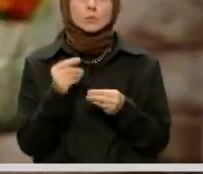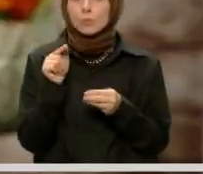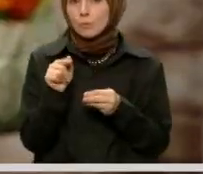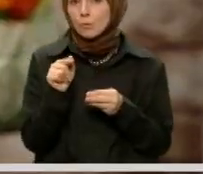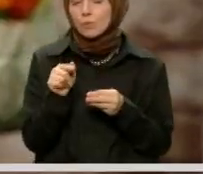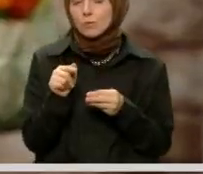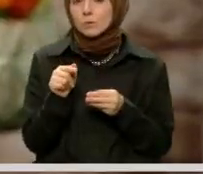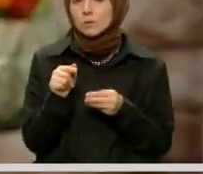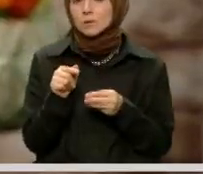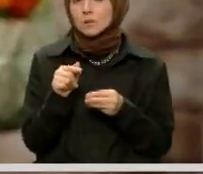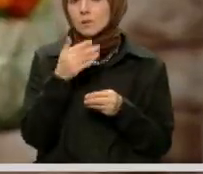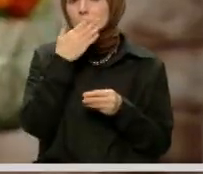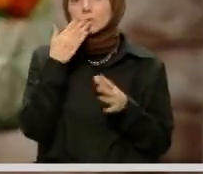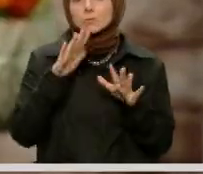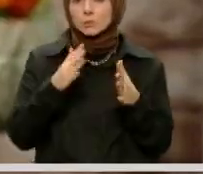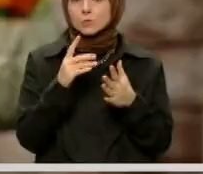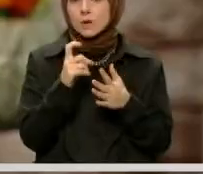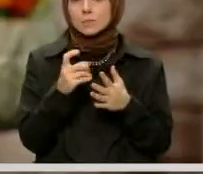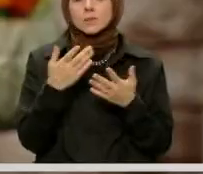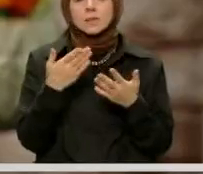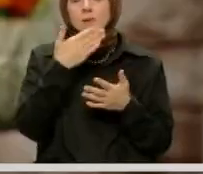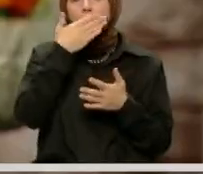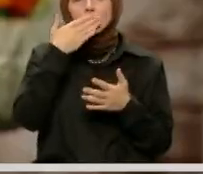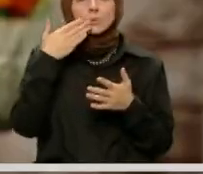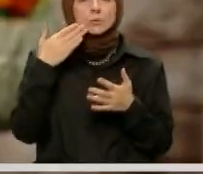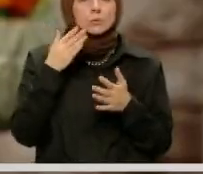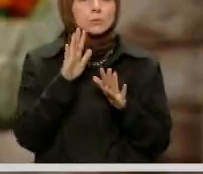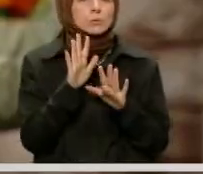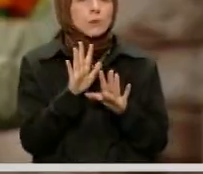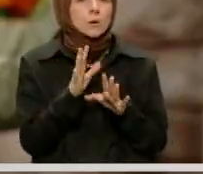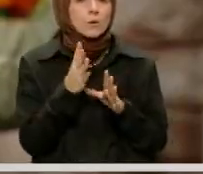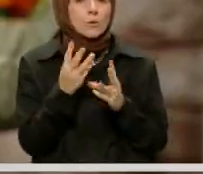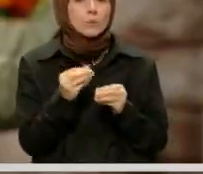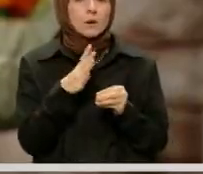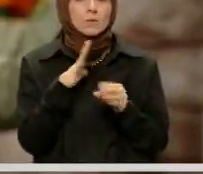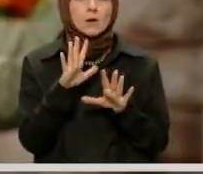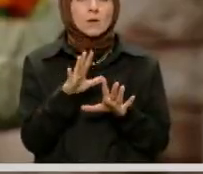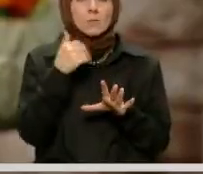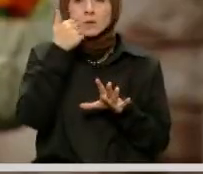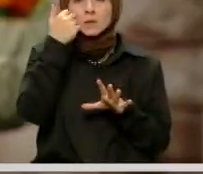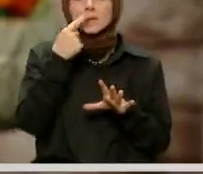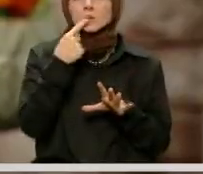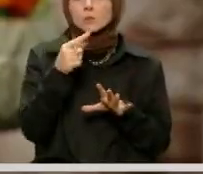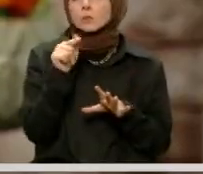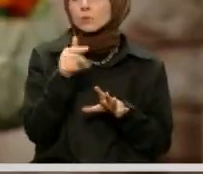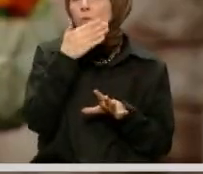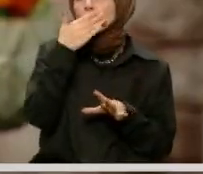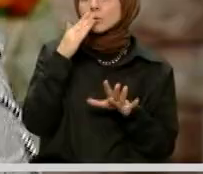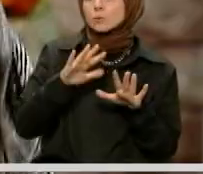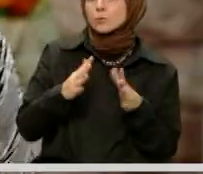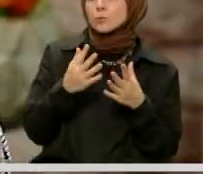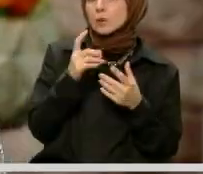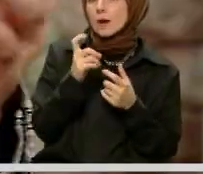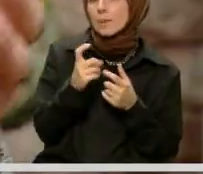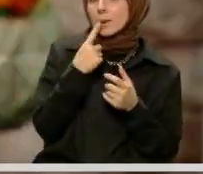ama yalan da söyledim. Bu orucu bozar mı diye sorun bana. Yani evet orucu bozacak